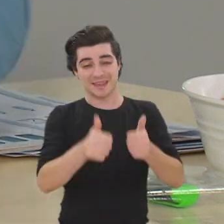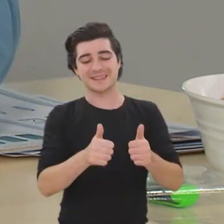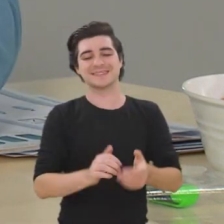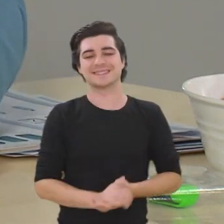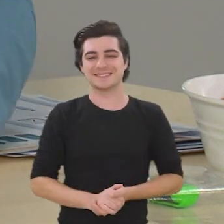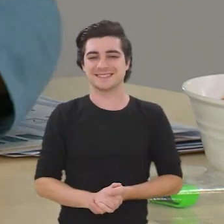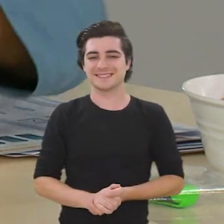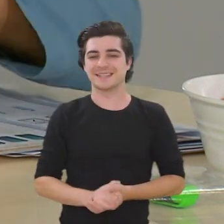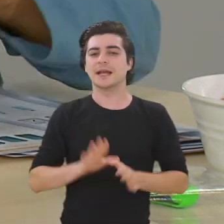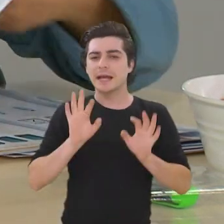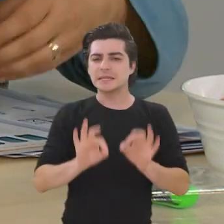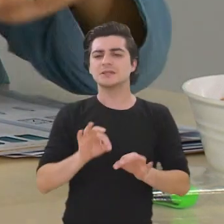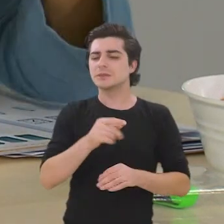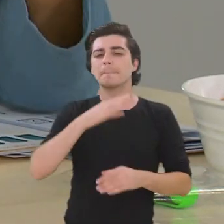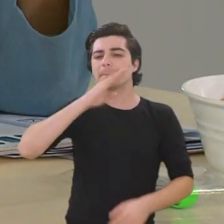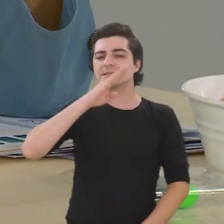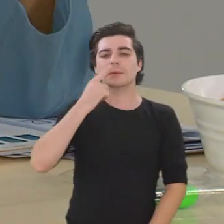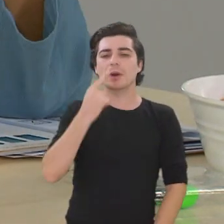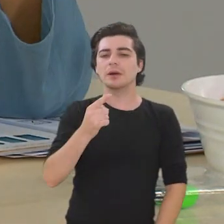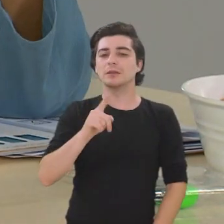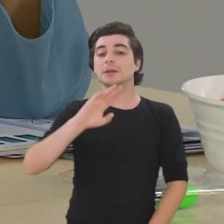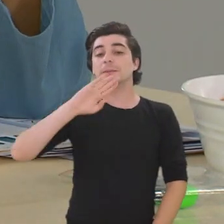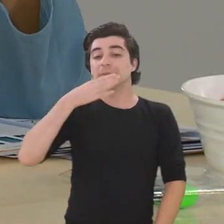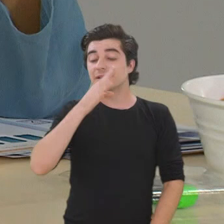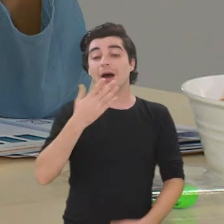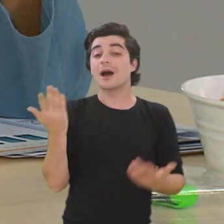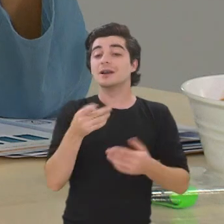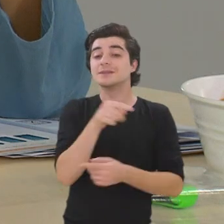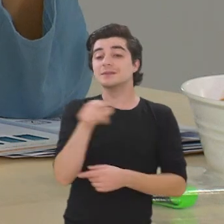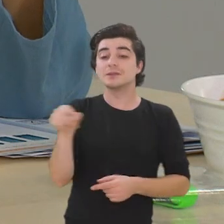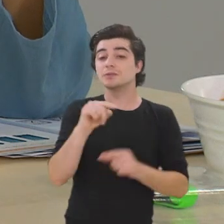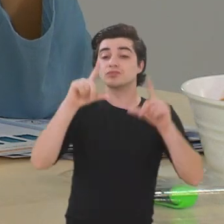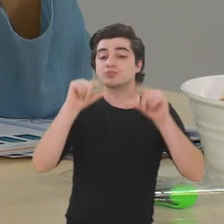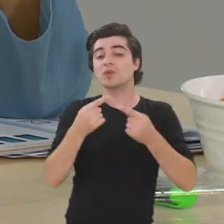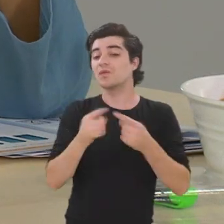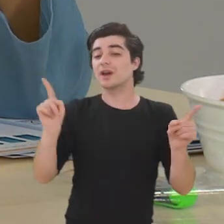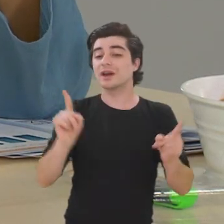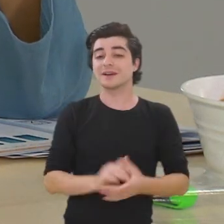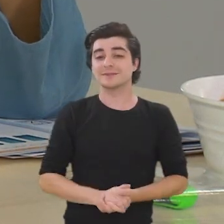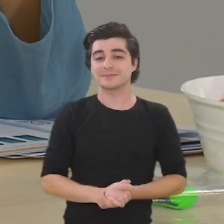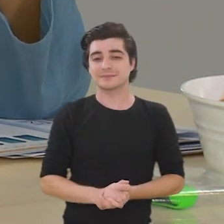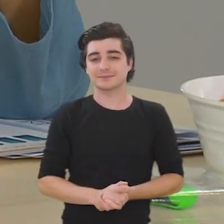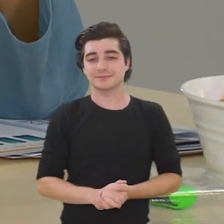Aferin sana. Şimdi mısırlara bakıyoruz. Mısırlardan hangisi boyut olarak farklı?